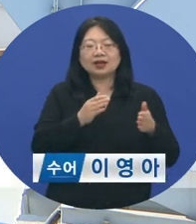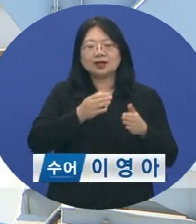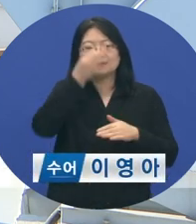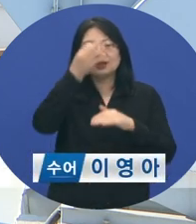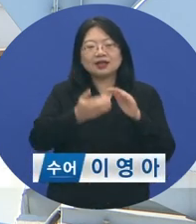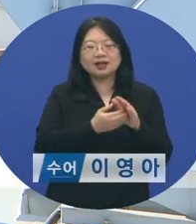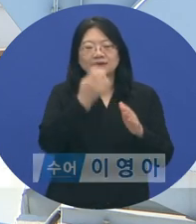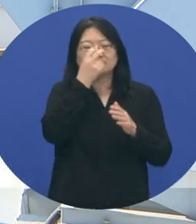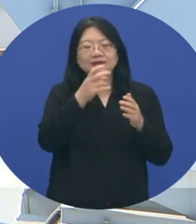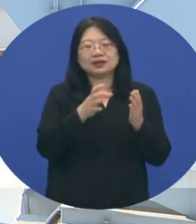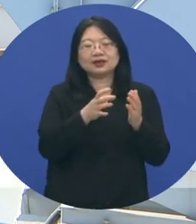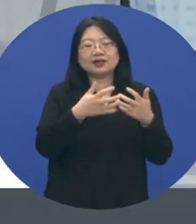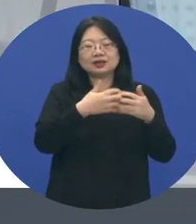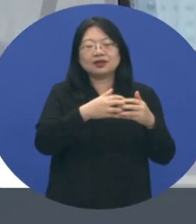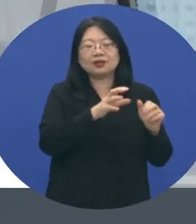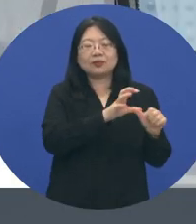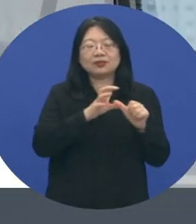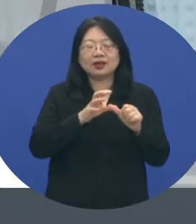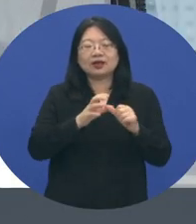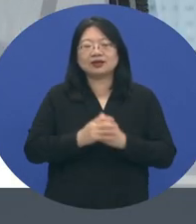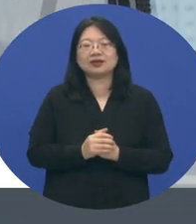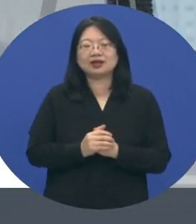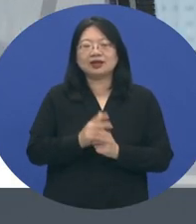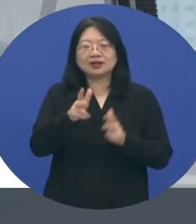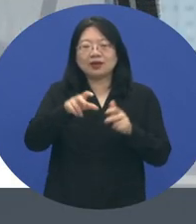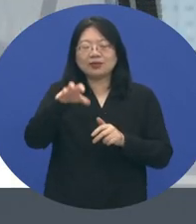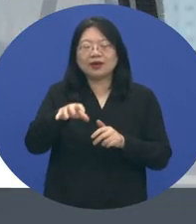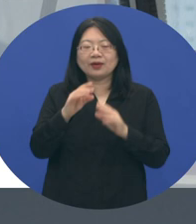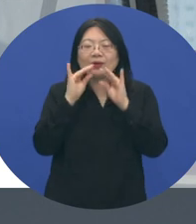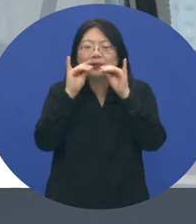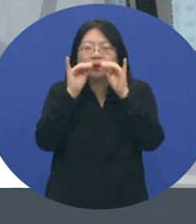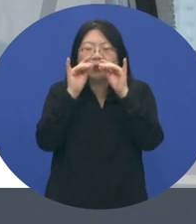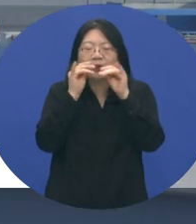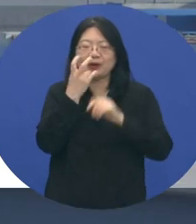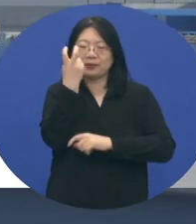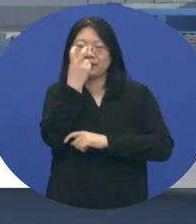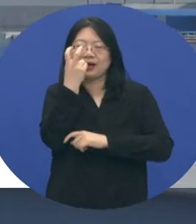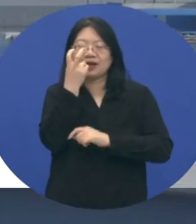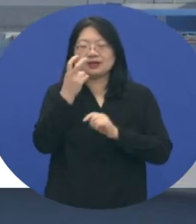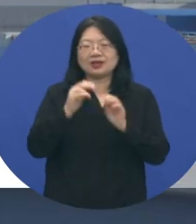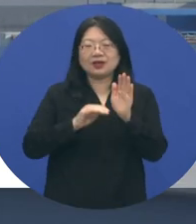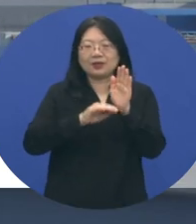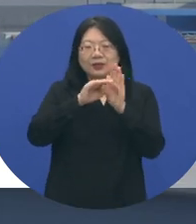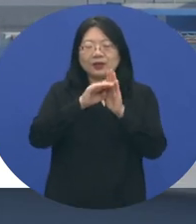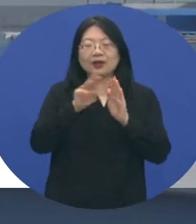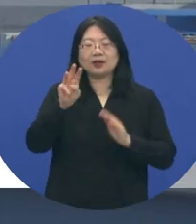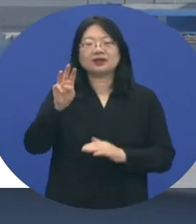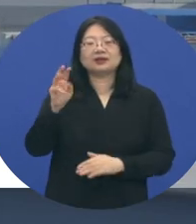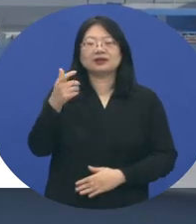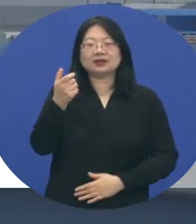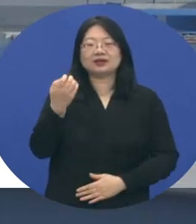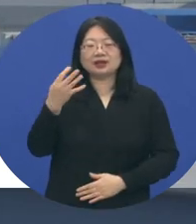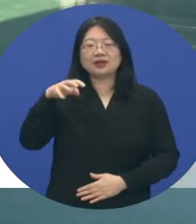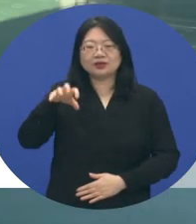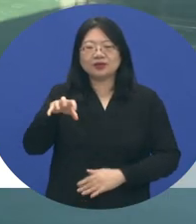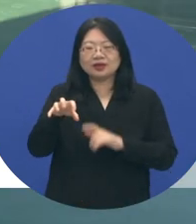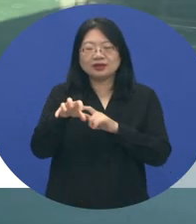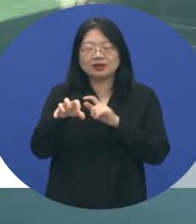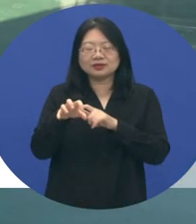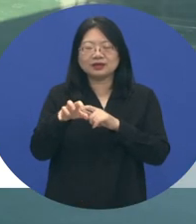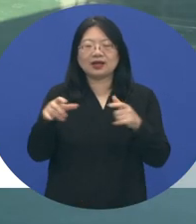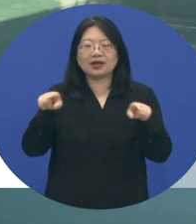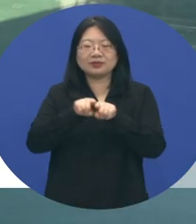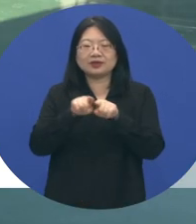경기도가 첨단 감시 장비를 활용해 시와 국가산업단지의 미세먼지를 측정, 고농도 사업장 64곳을 수도권 대기환경청과